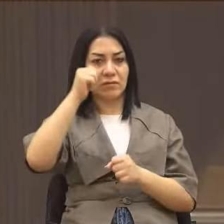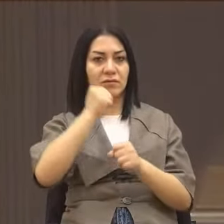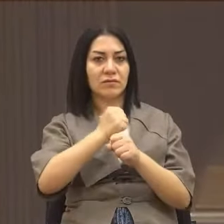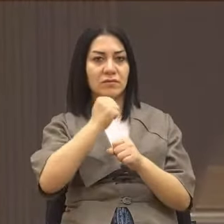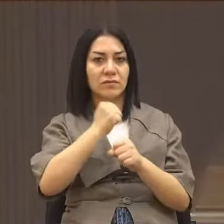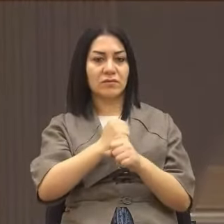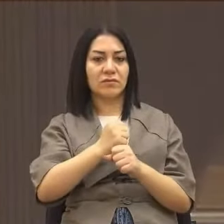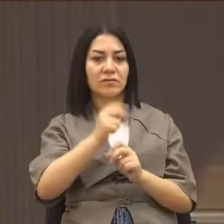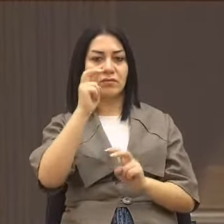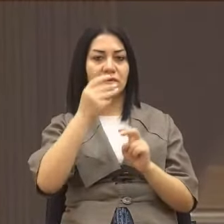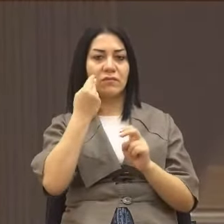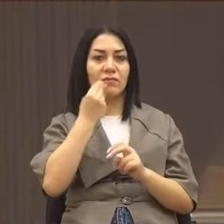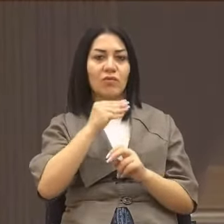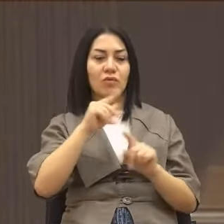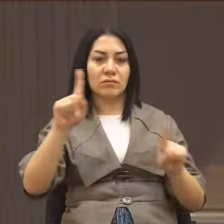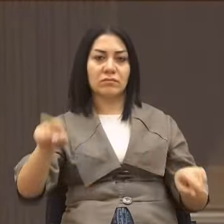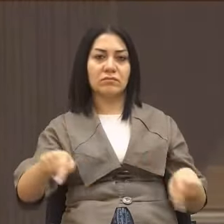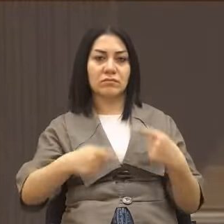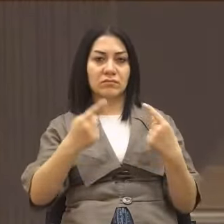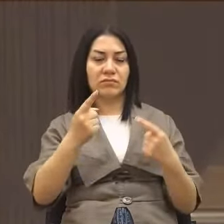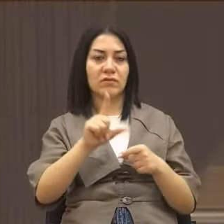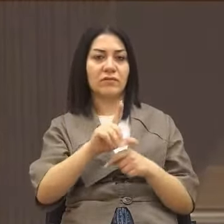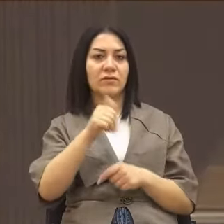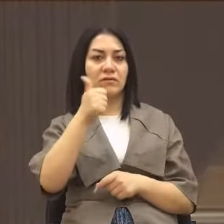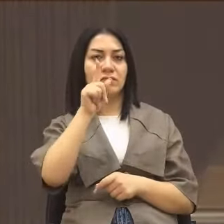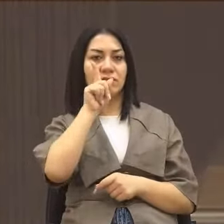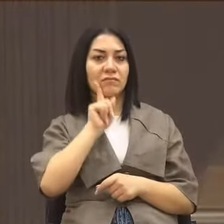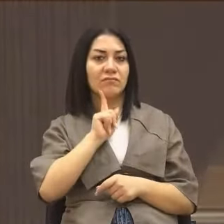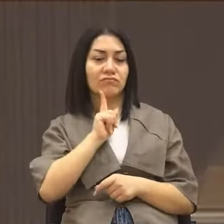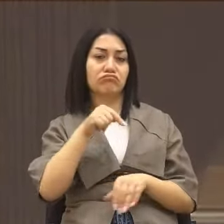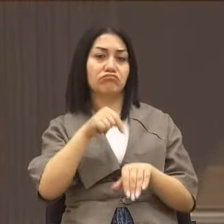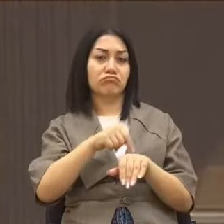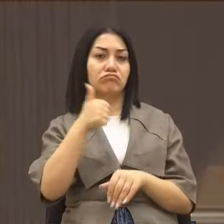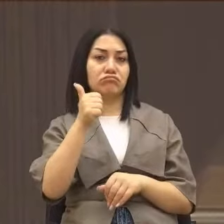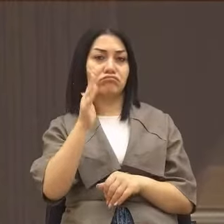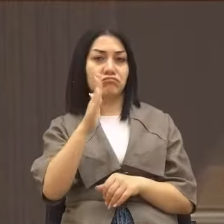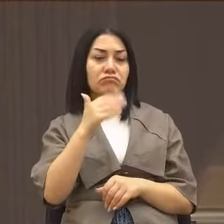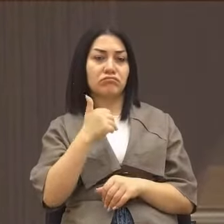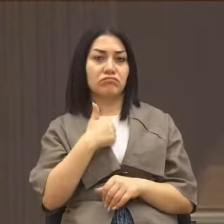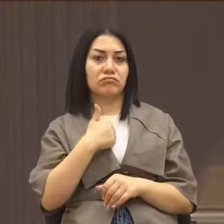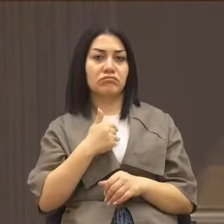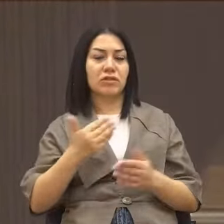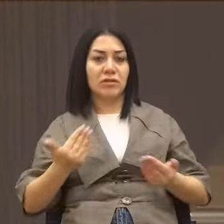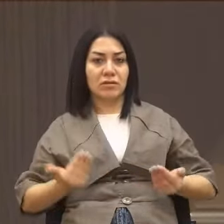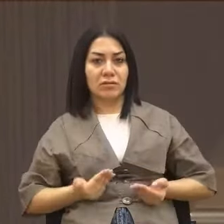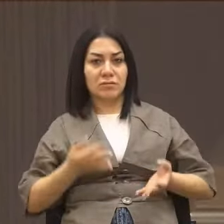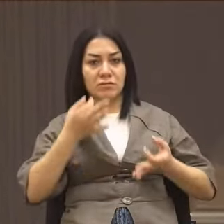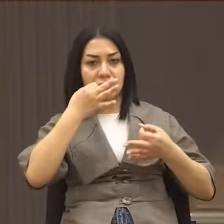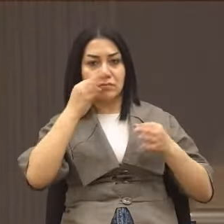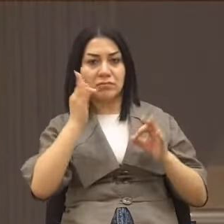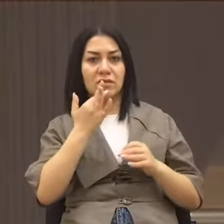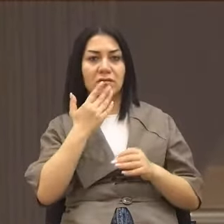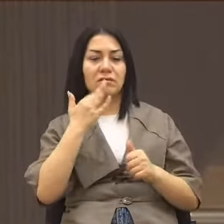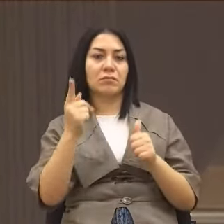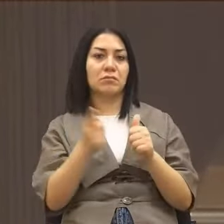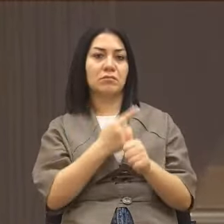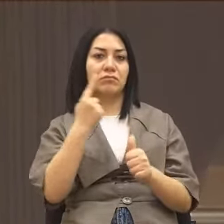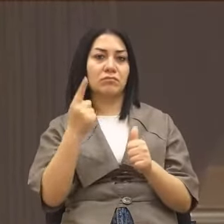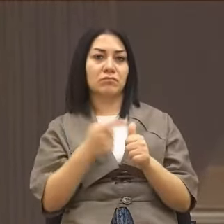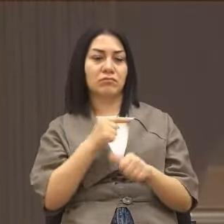արտադրանքի որակն ու մրցունակությունը, ինչը դրական է անդրադառնալու մեր բարեկեցության եւ ազգային հեղինակության